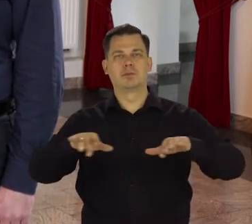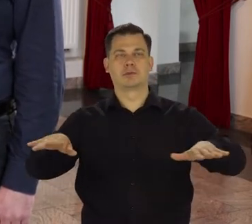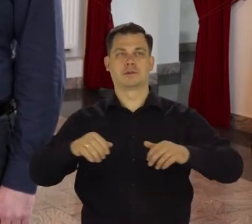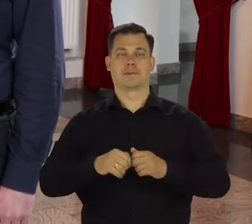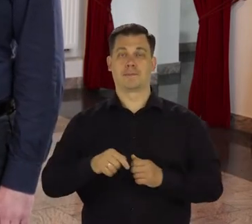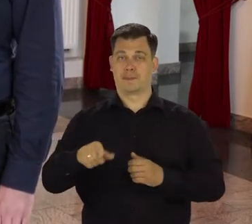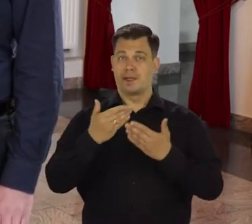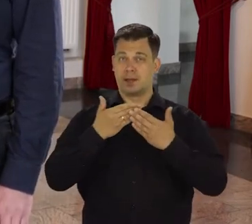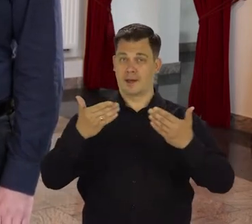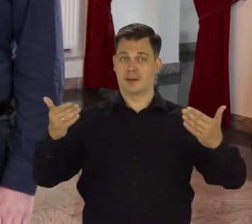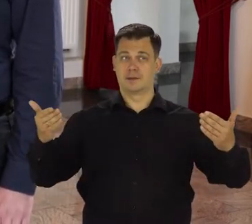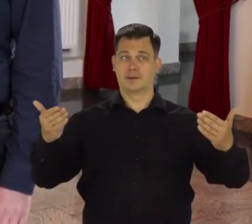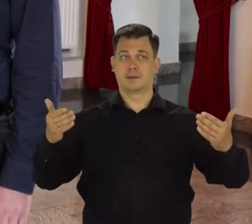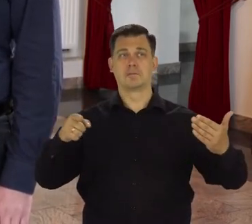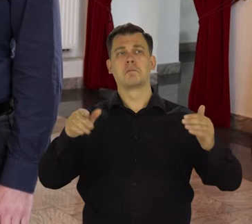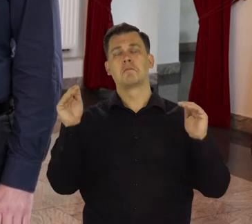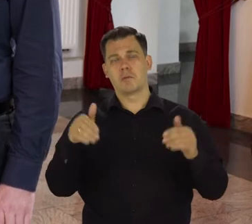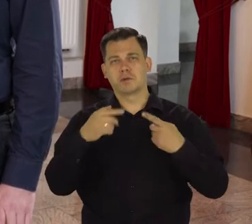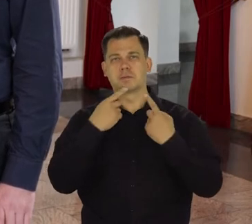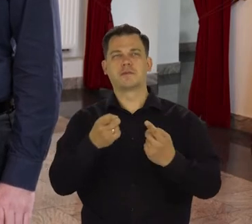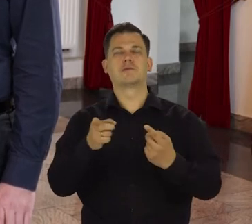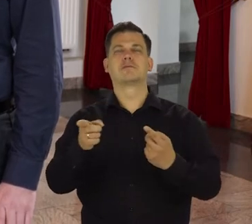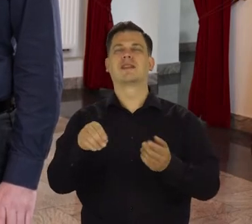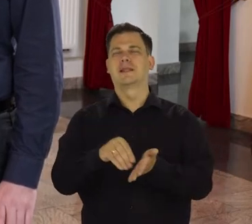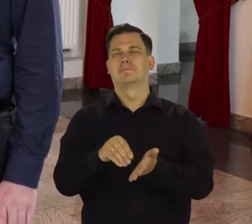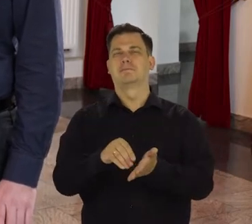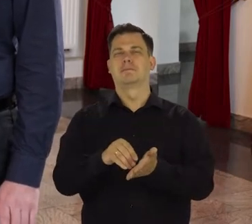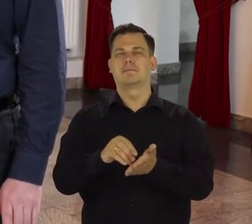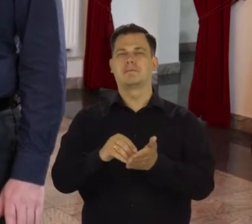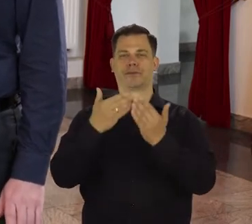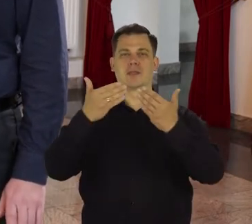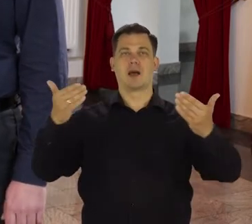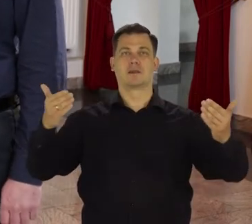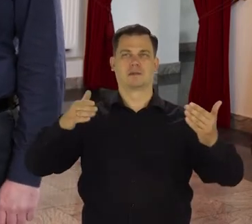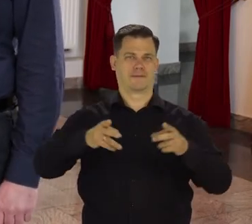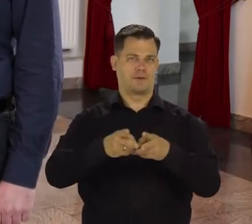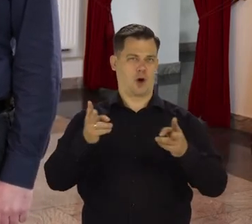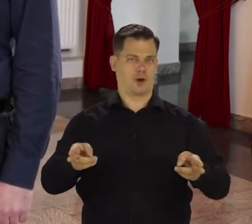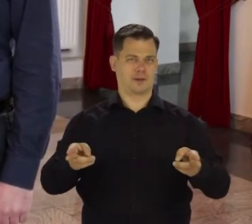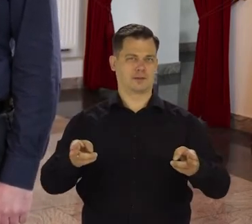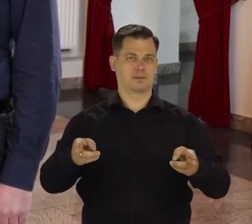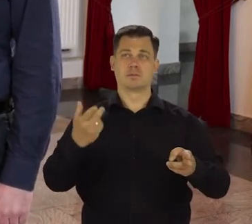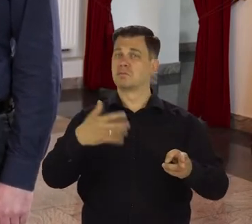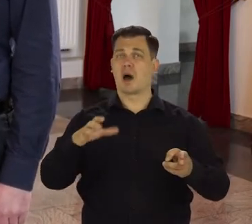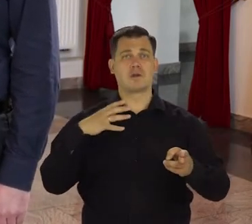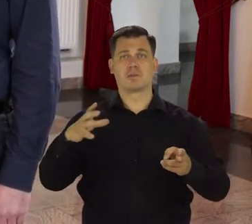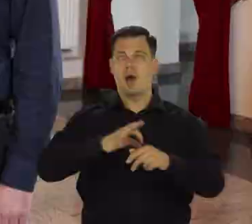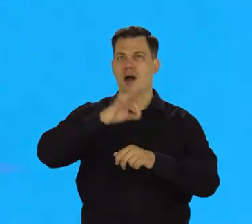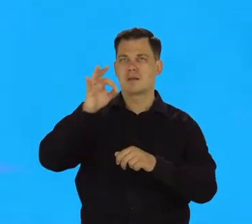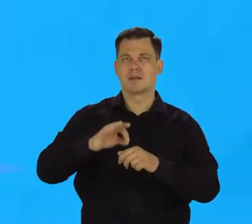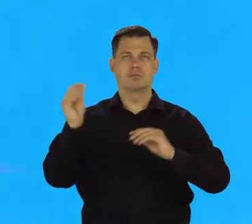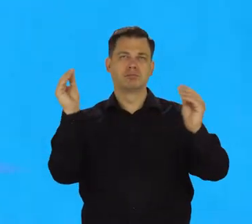publicznej. Teatr, w którym się znajdujemy, jest, można by powiedzieć, typowym teatrem dla tego okresu.